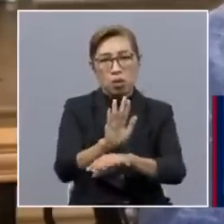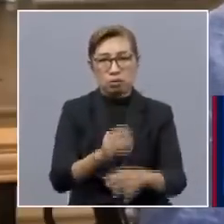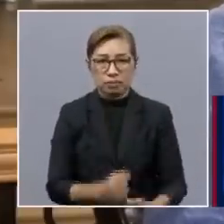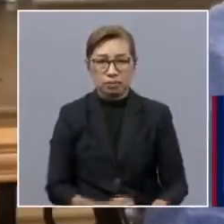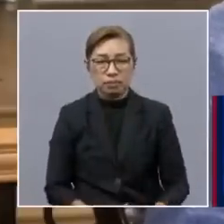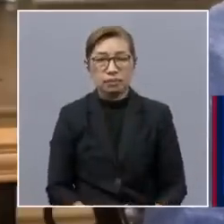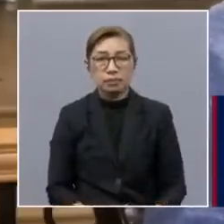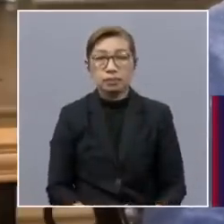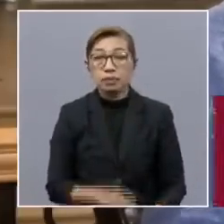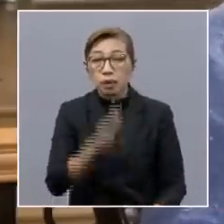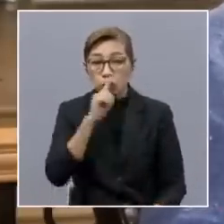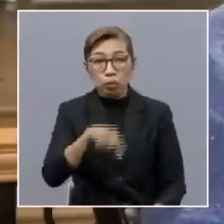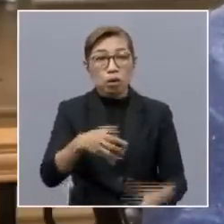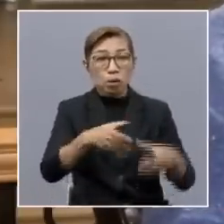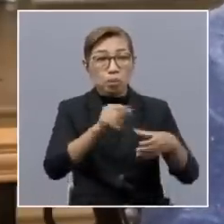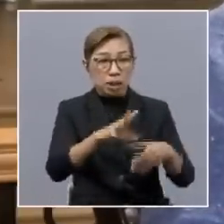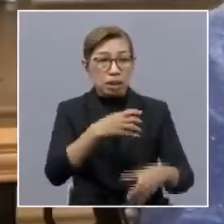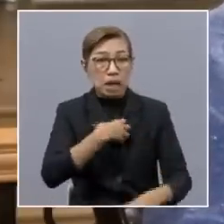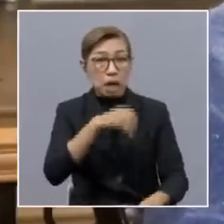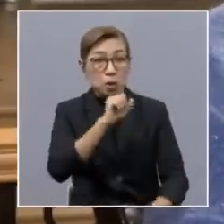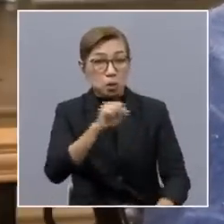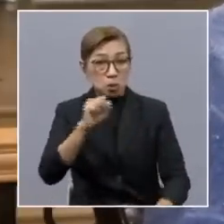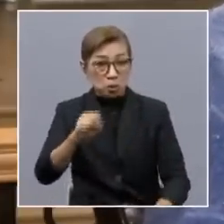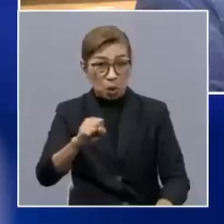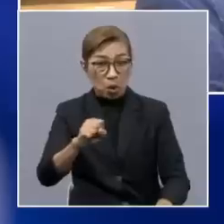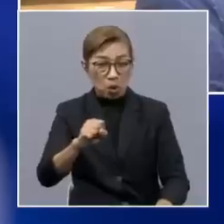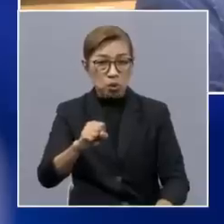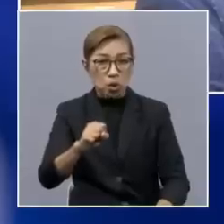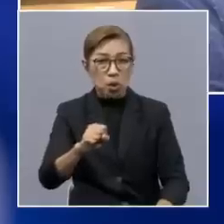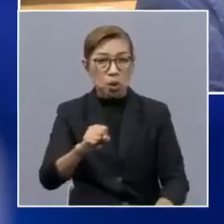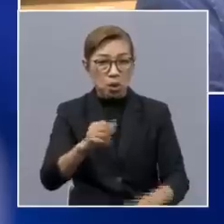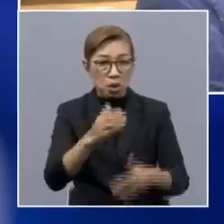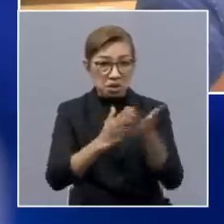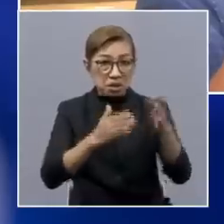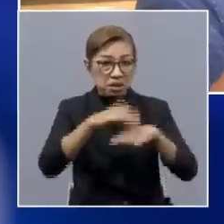อกว่าถ้าจะแลนสไลด์เนี่ยแลนสไลด์ในเงื่อนไขใดอาจารย์มองไม่ออกนะครับ